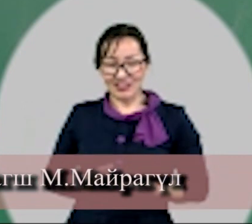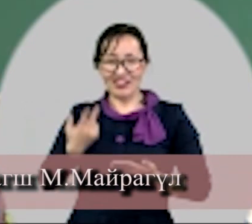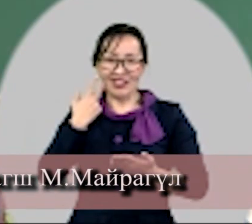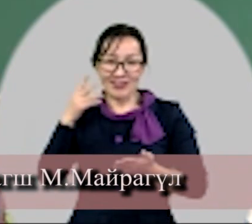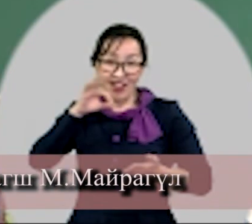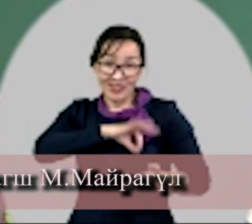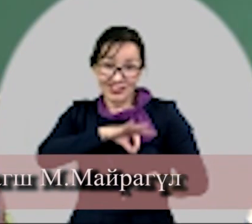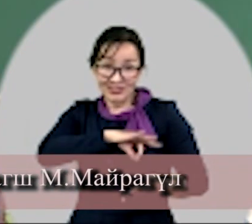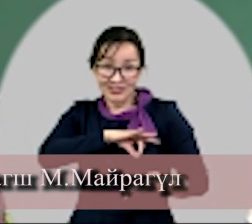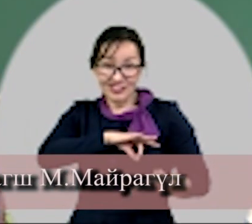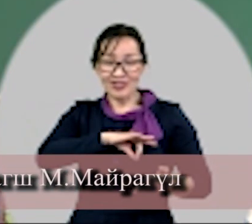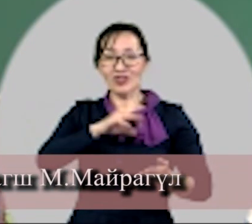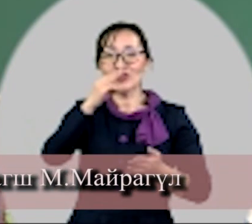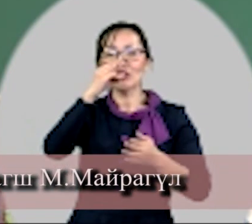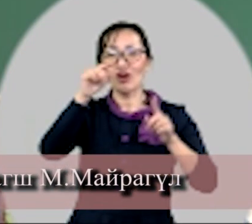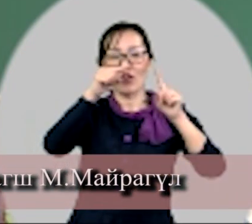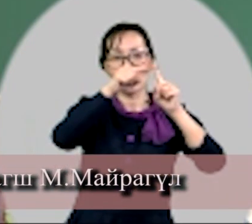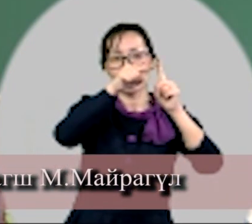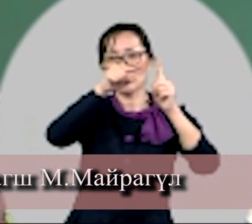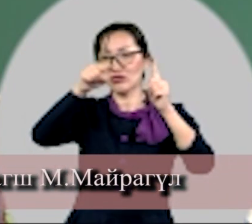Термометрде алу 3-ті көрсетіп тұр.